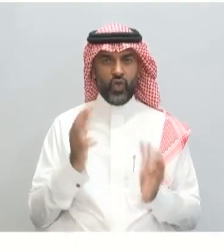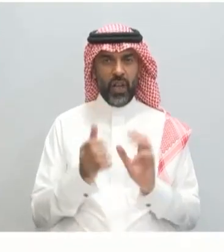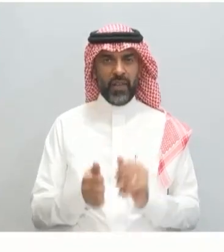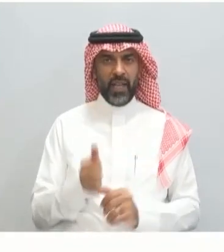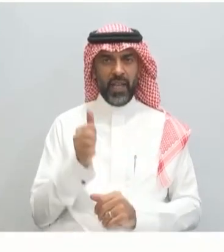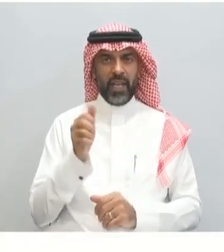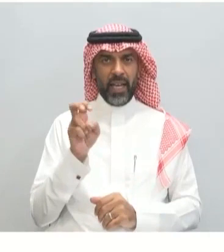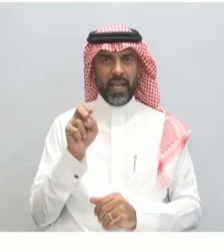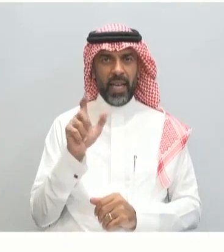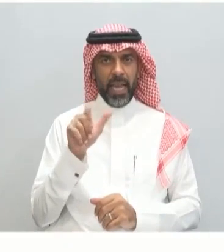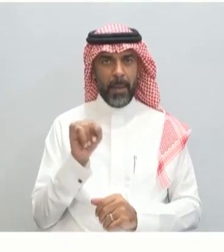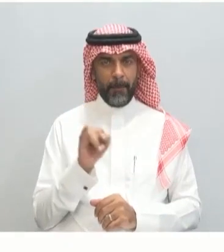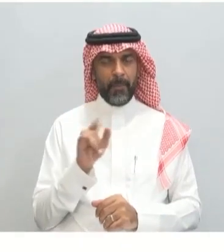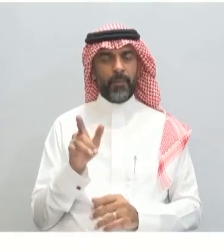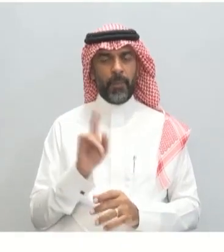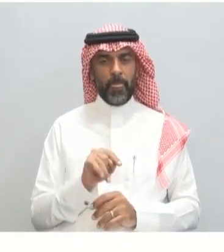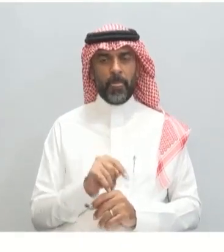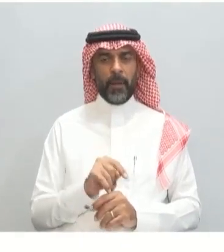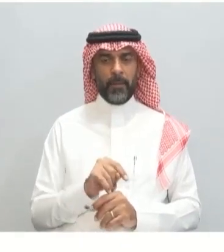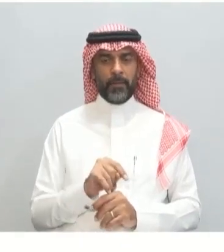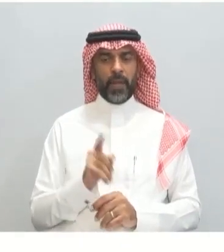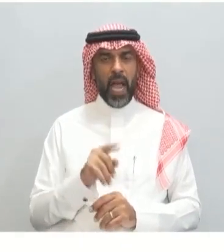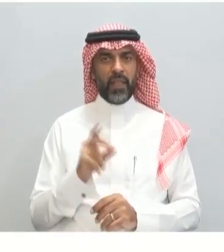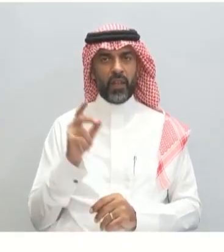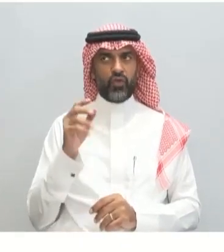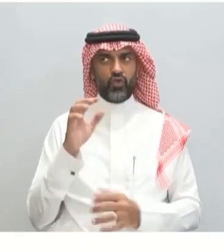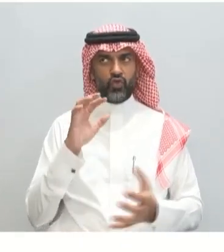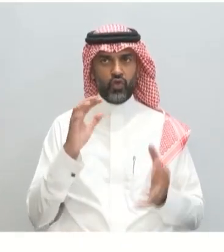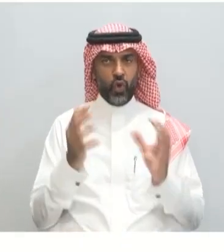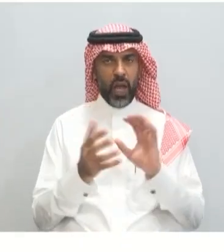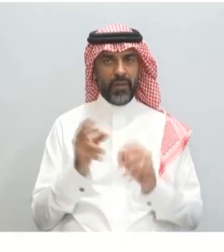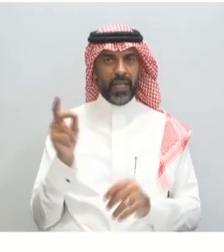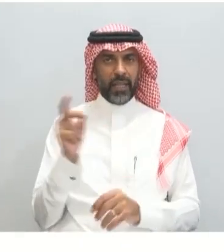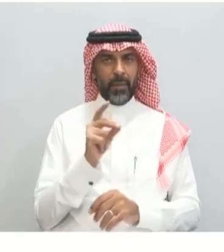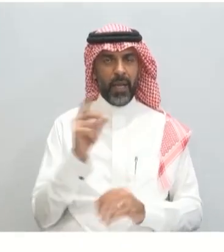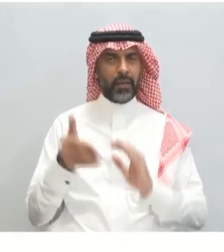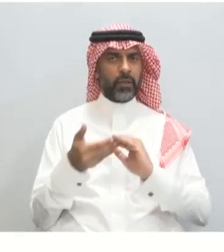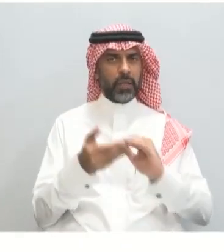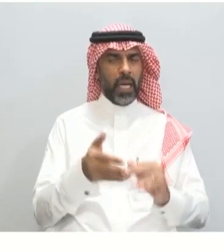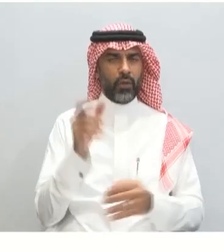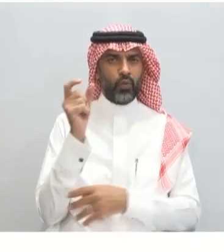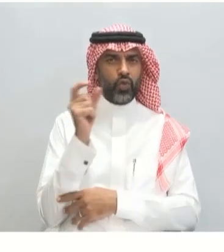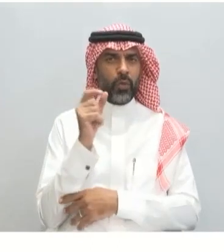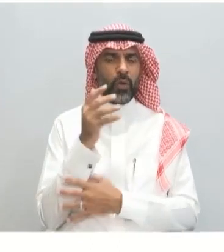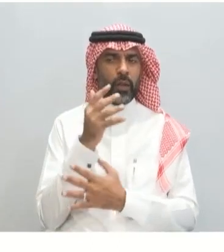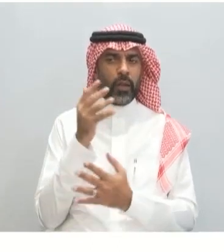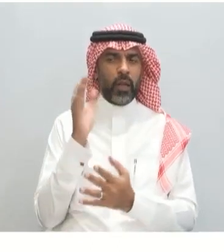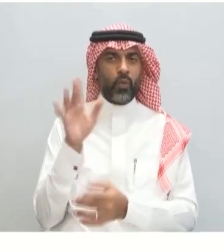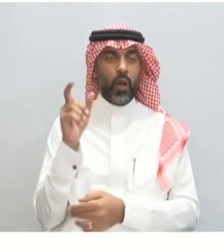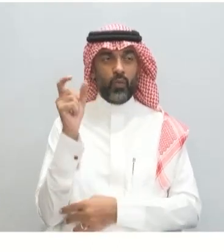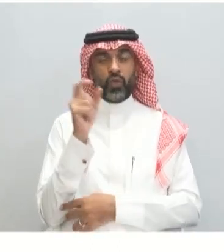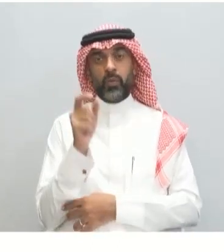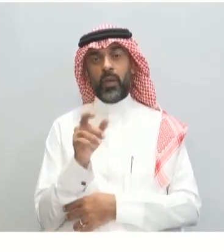فيها ايضا ابنائي وبنات الطلاب الجغرافيا الطبيعيه التي ساعد المسلمون وكان